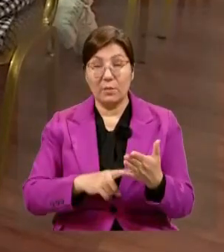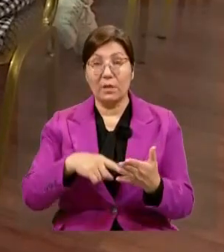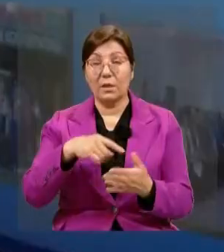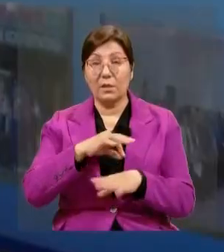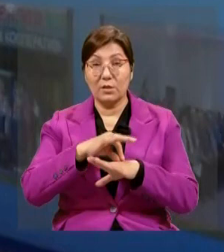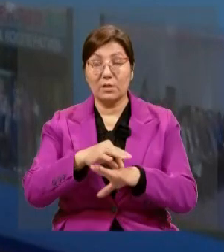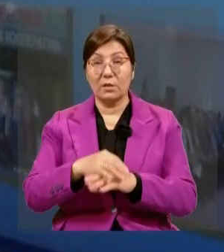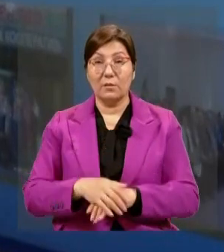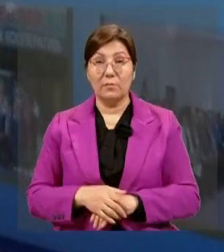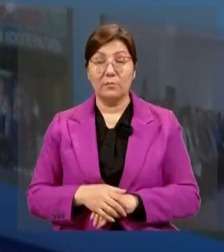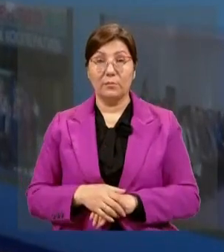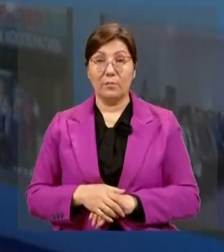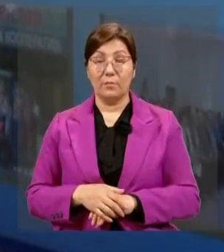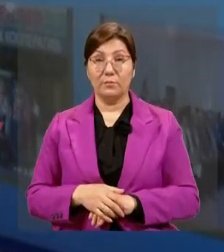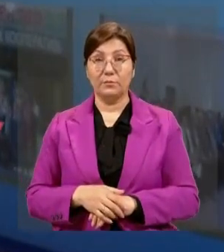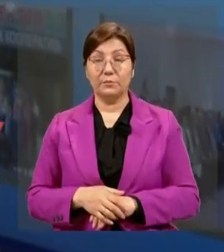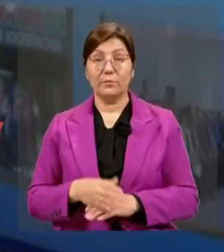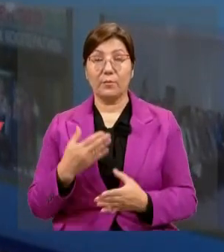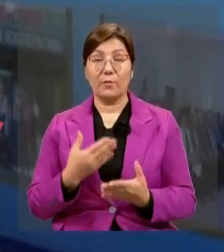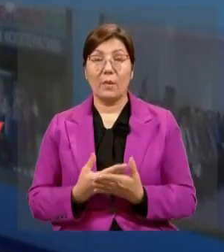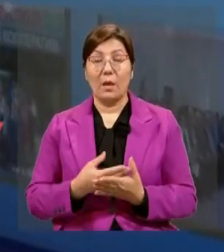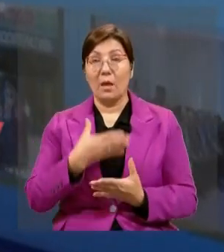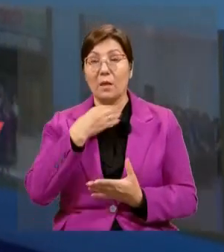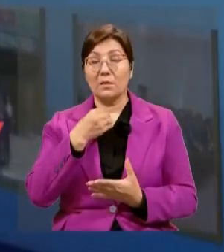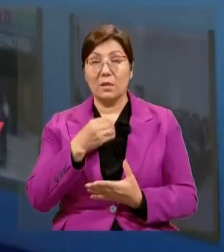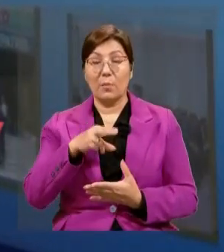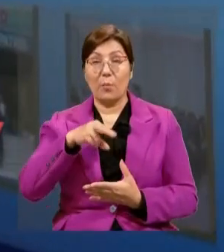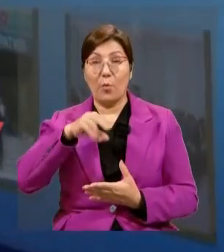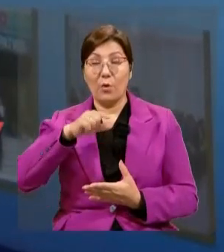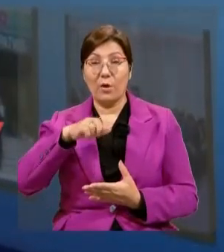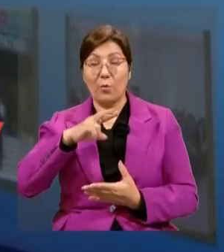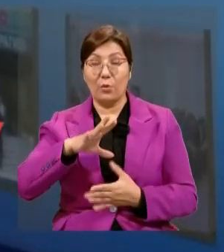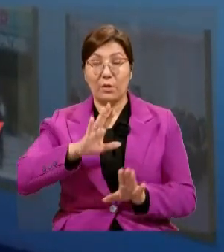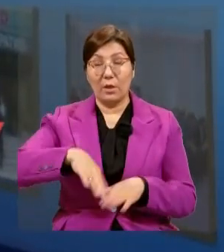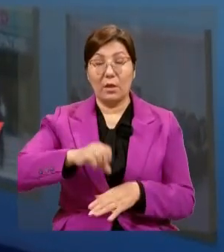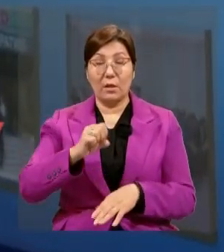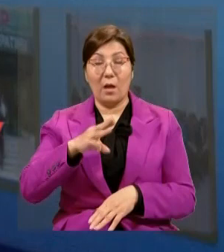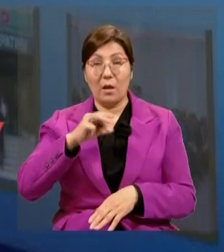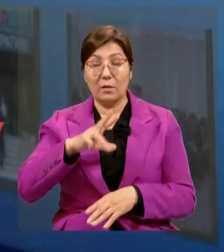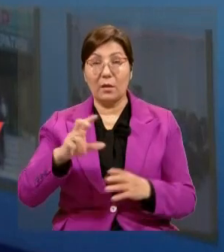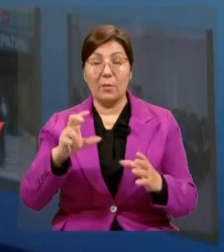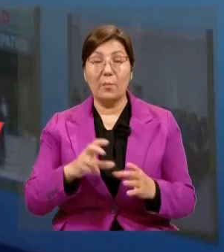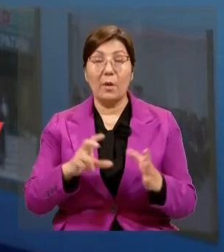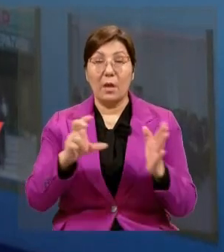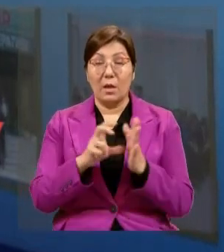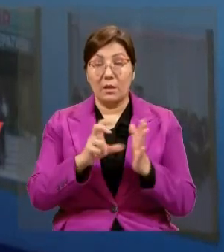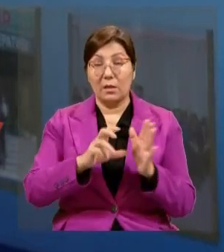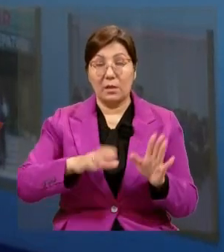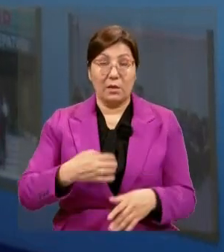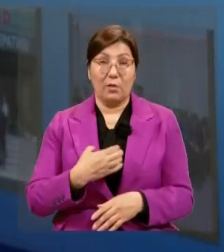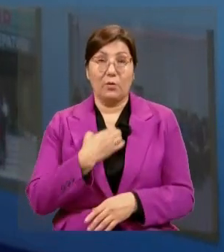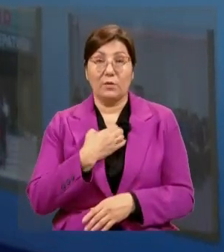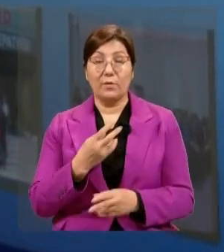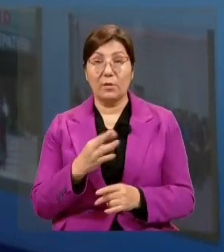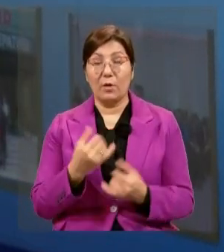жеткізді. Семипалатинским полигоном. Ел жұрт семей полигонының зардабынан кейін атом электр станциясы десе үрке қарайтыны рас.